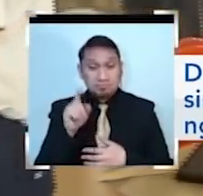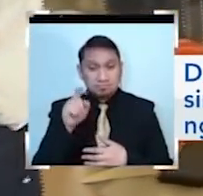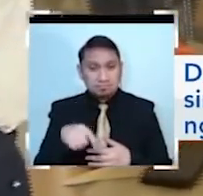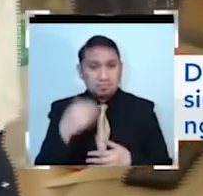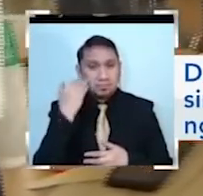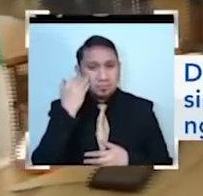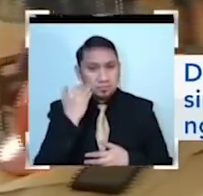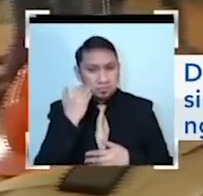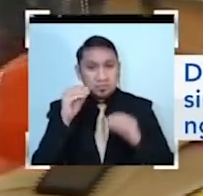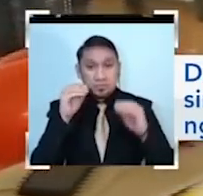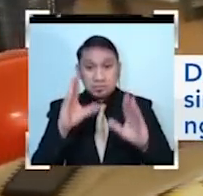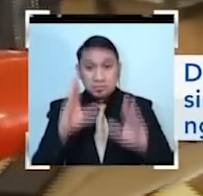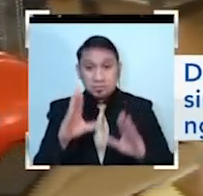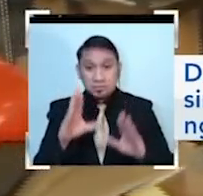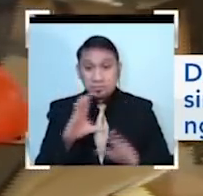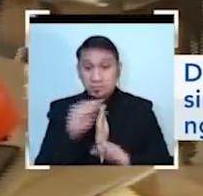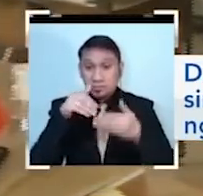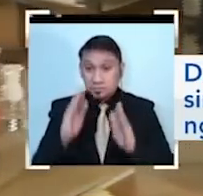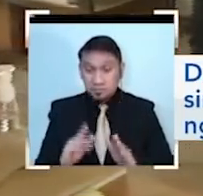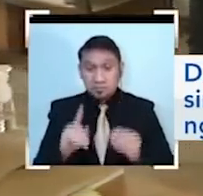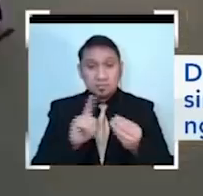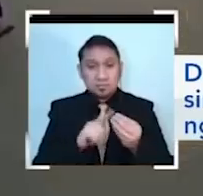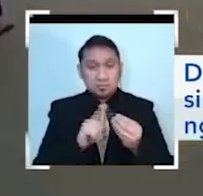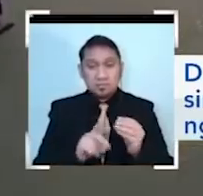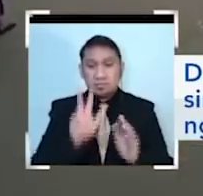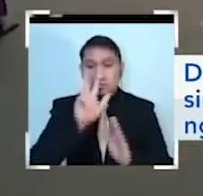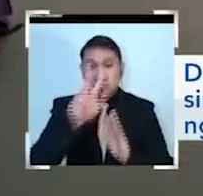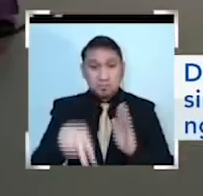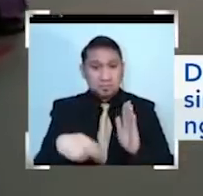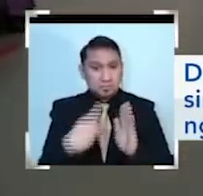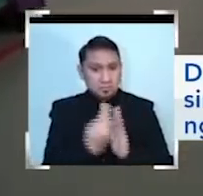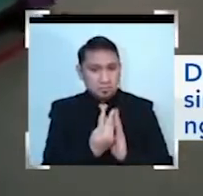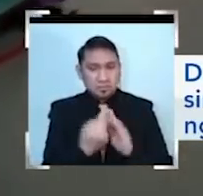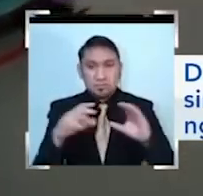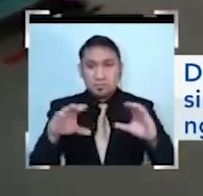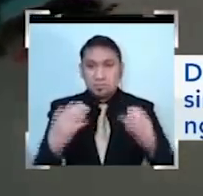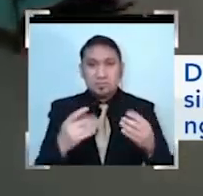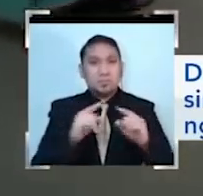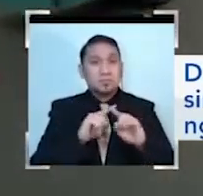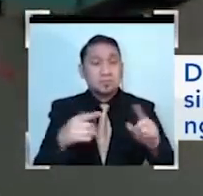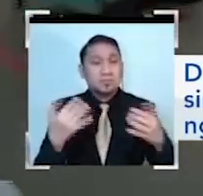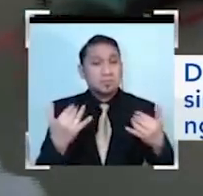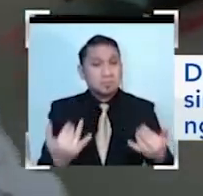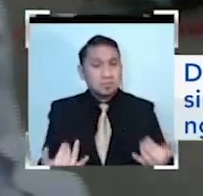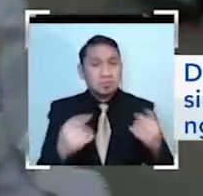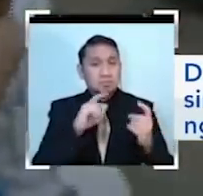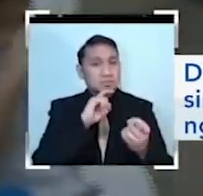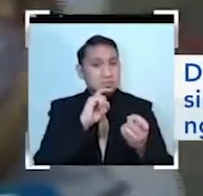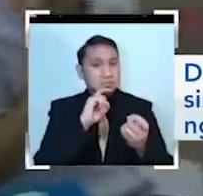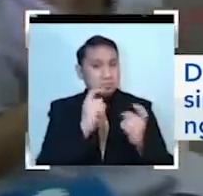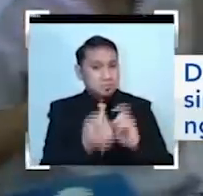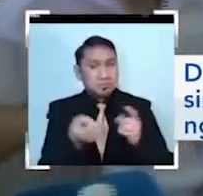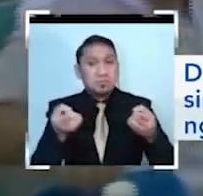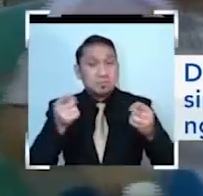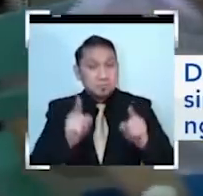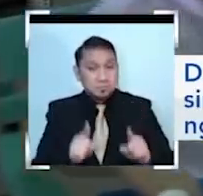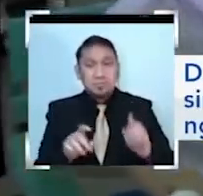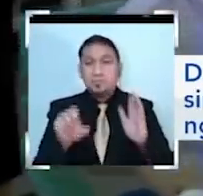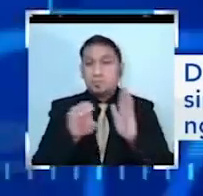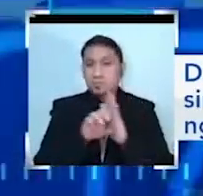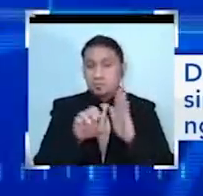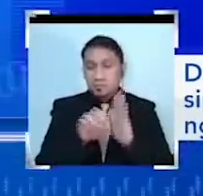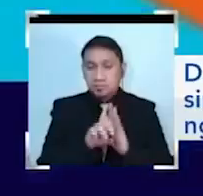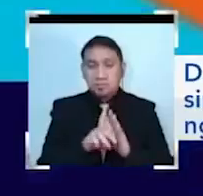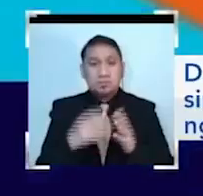guro at mag-aaral sa 3-hour contact period. Pero may mga pagbabagong mangyayari, katulad na lang halimbawa sa